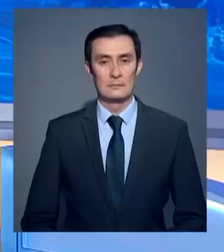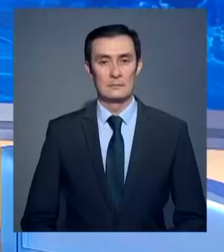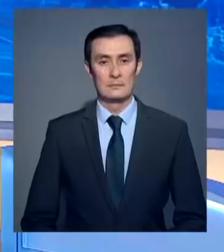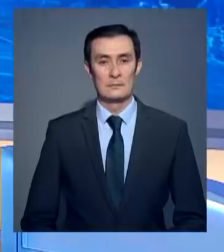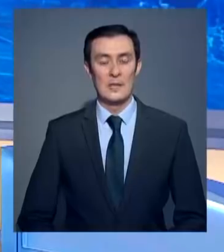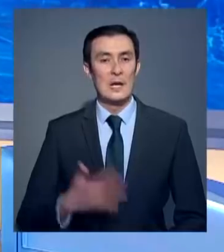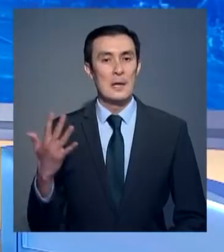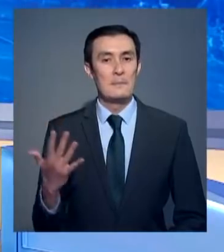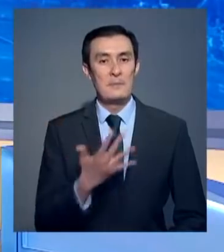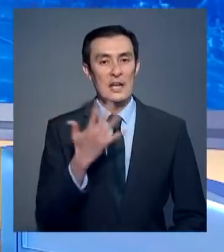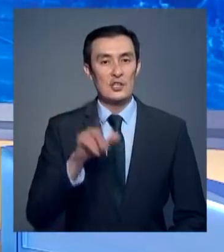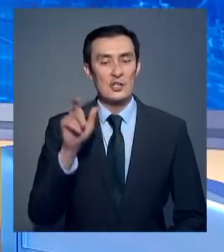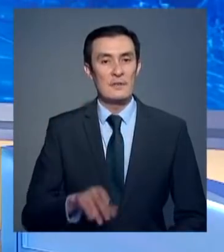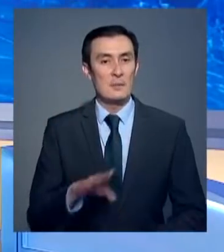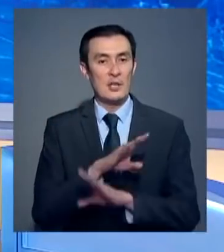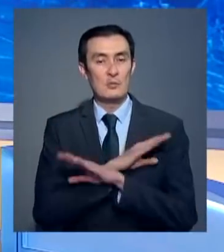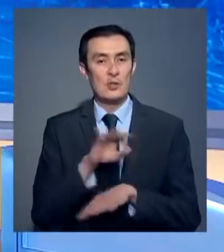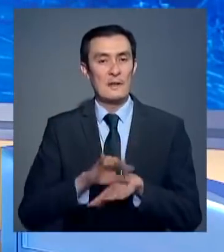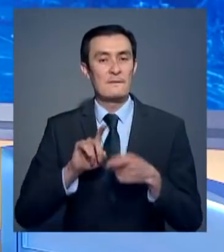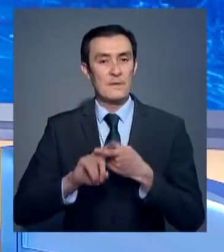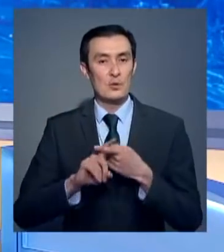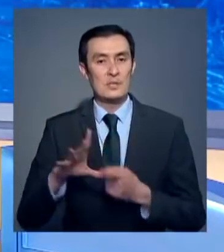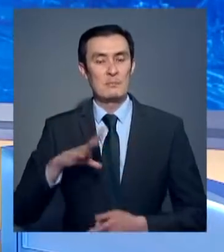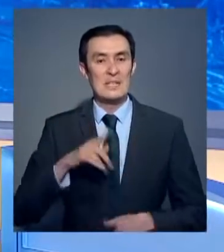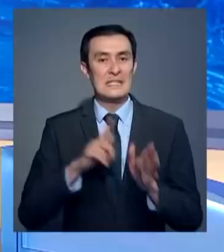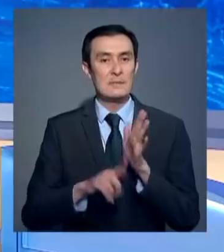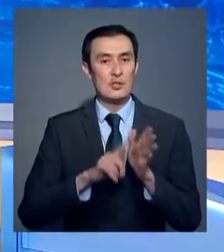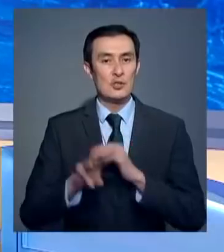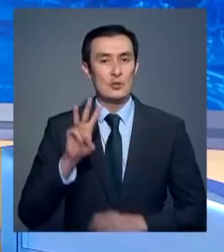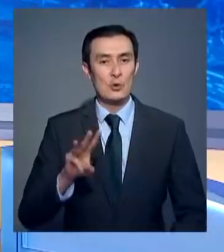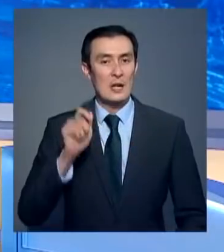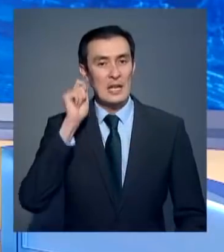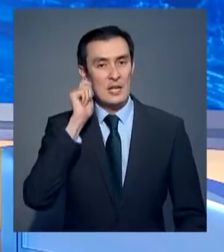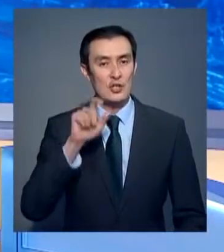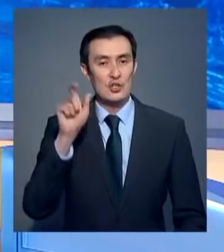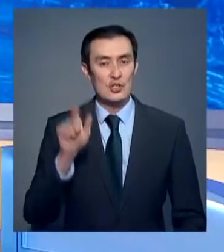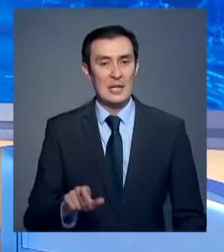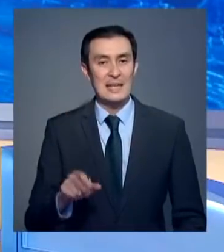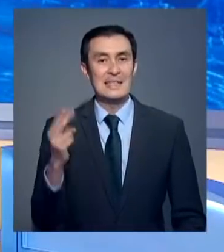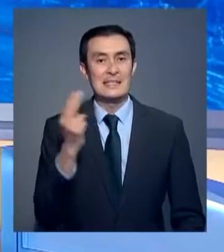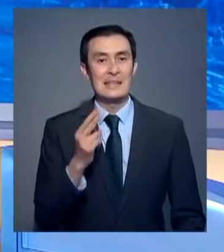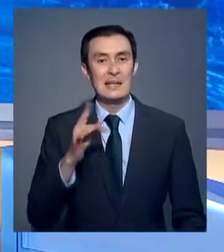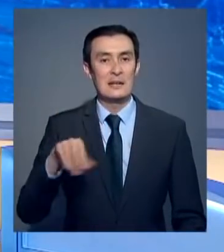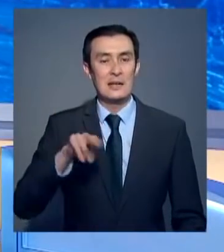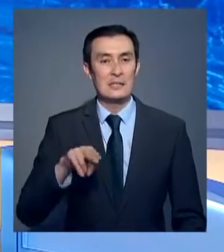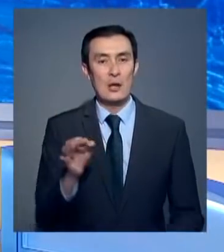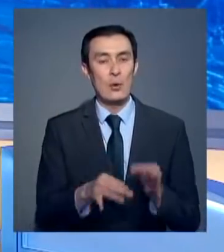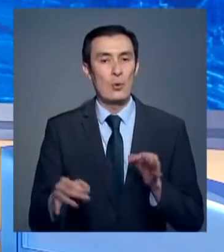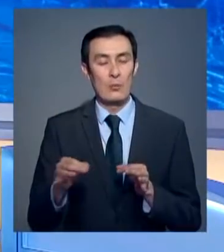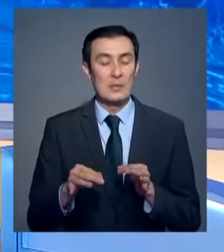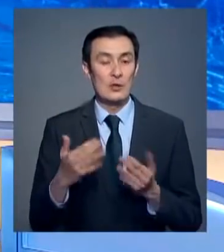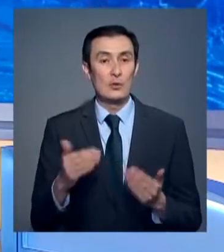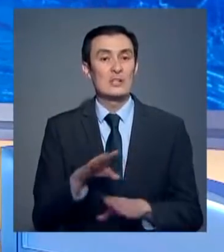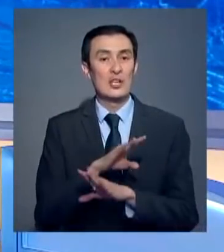пятым погибший мод коронавируса в казахстане оказался 73-летний житель целиноградского района акмолинской области но